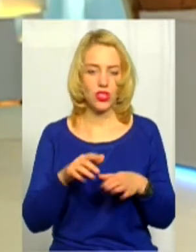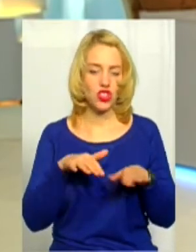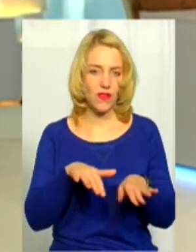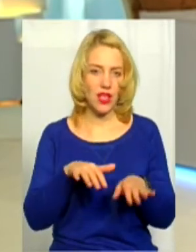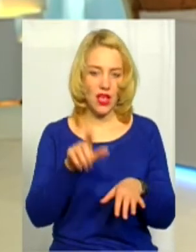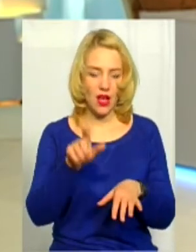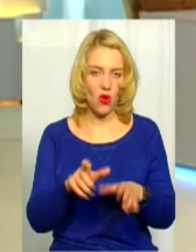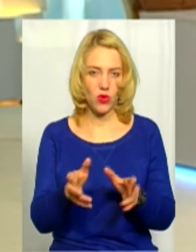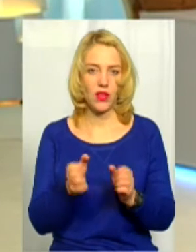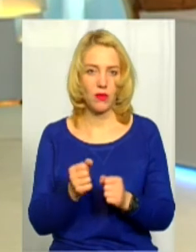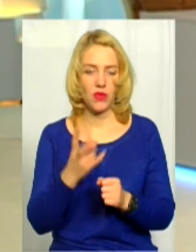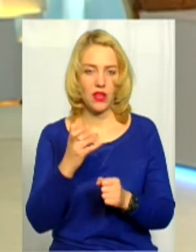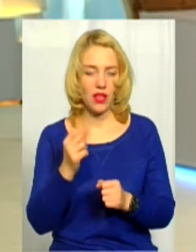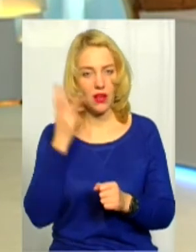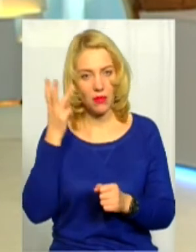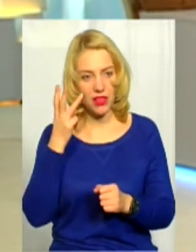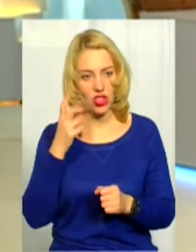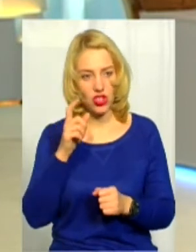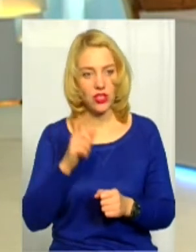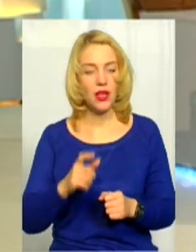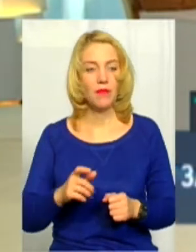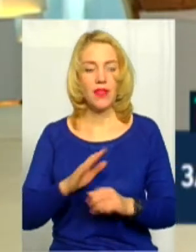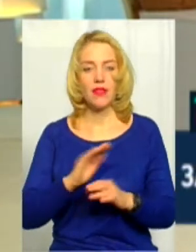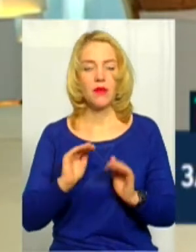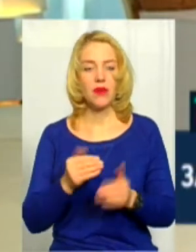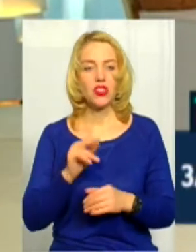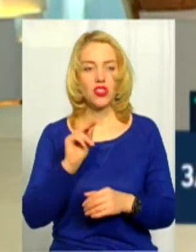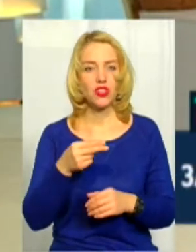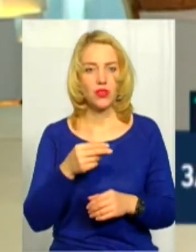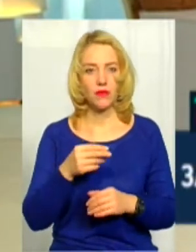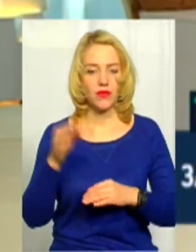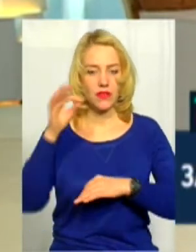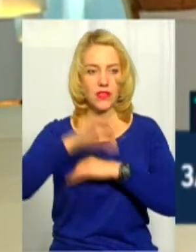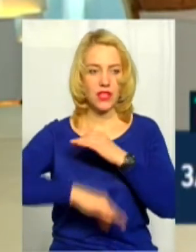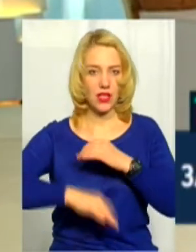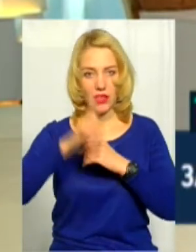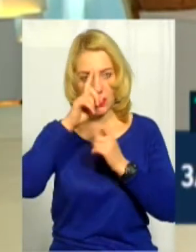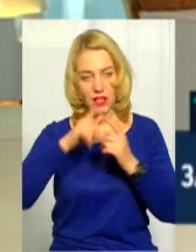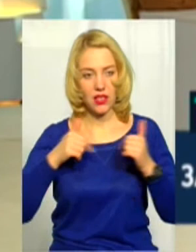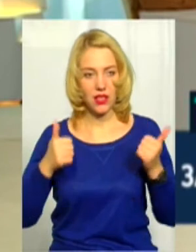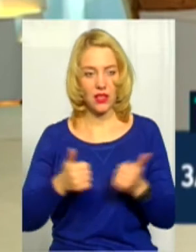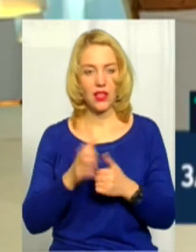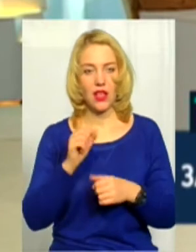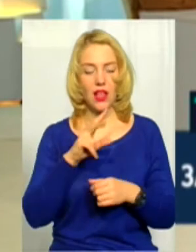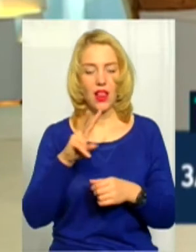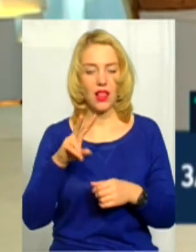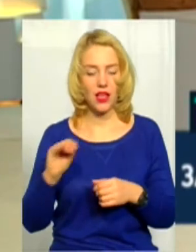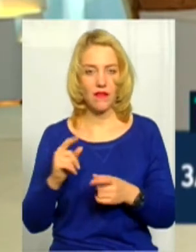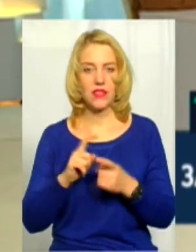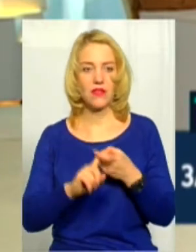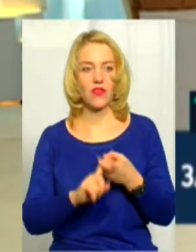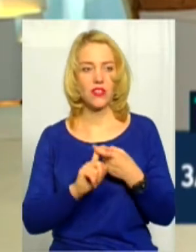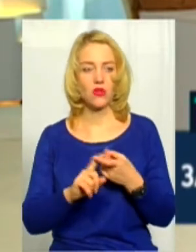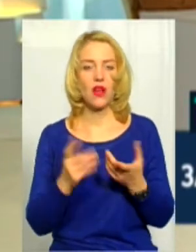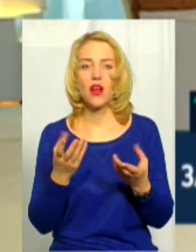Хмельниччині? Можуть отримувати не меншу, ніж у західних країнах, але в зв'язку з тим, що... А